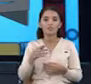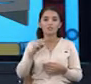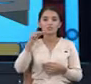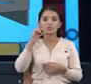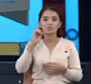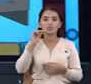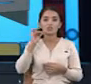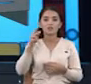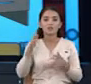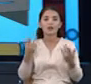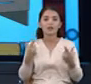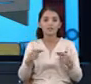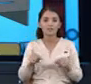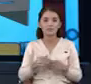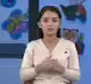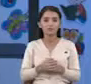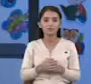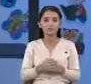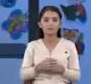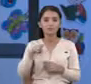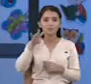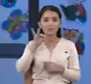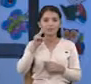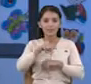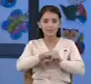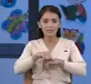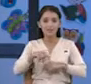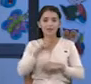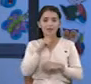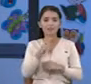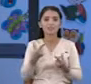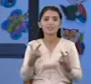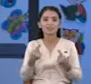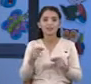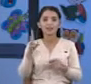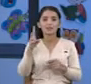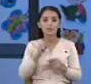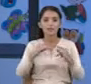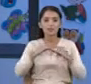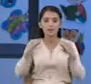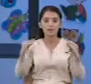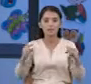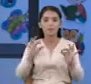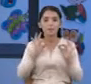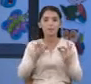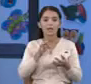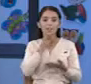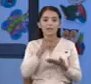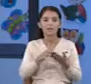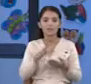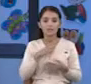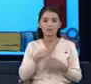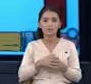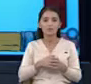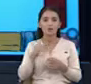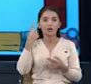ва чизгыч каерда? Линейка и карандаш на столе. Вы правильно